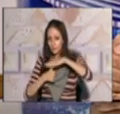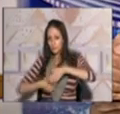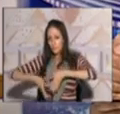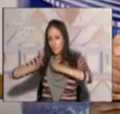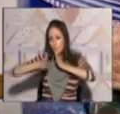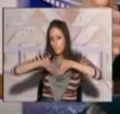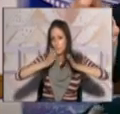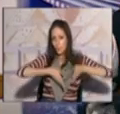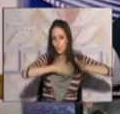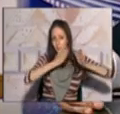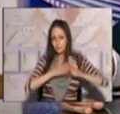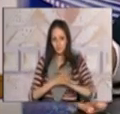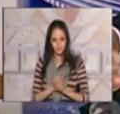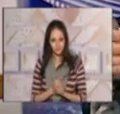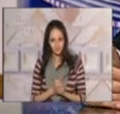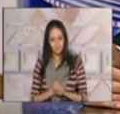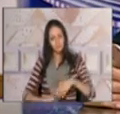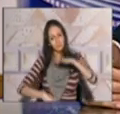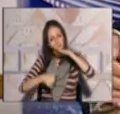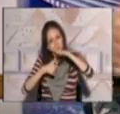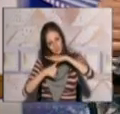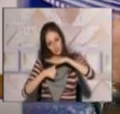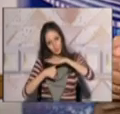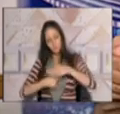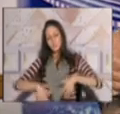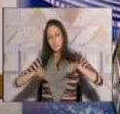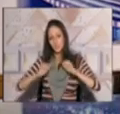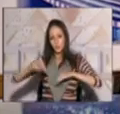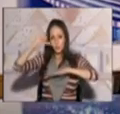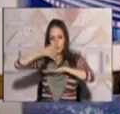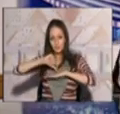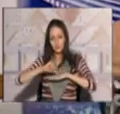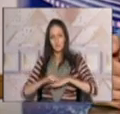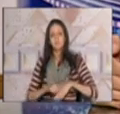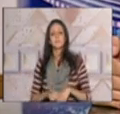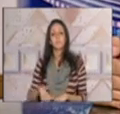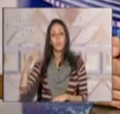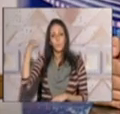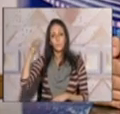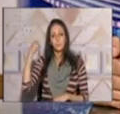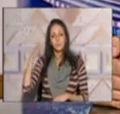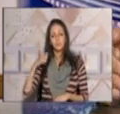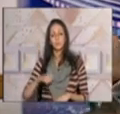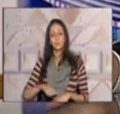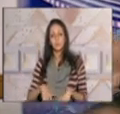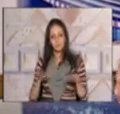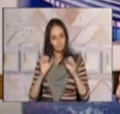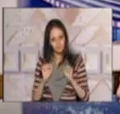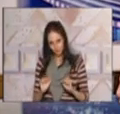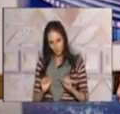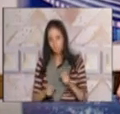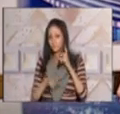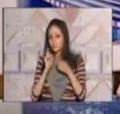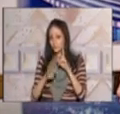عليها في الجهاز الاداري، اللي هو عندنا رئيس قطاع، عندنا رئيس اداره مركزيه، عندنا مدير عام، وعندنا مدير اداره. الحقيقة توجيه رئيس